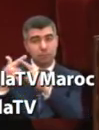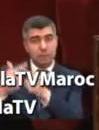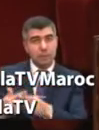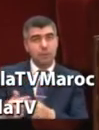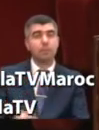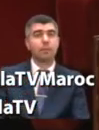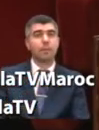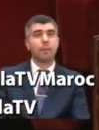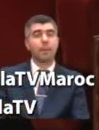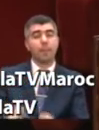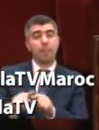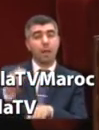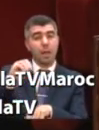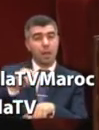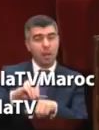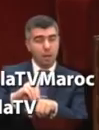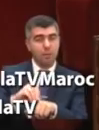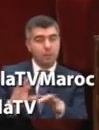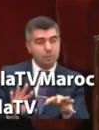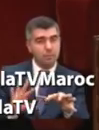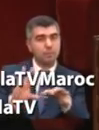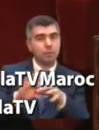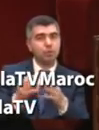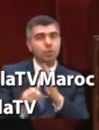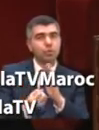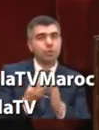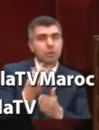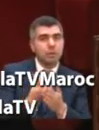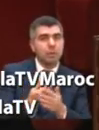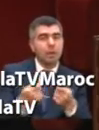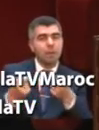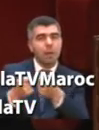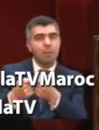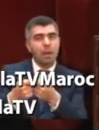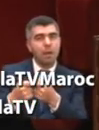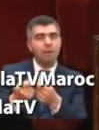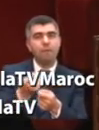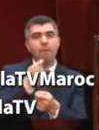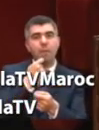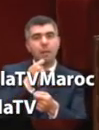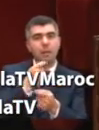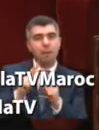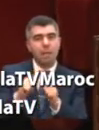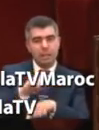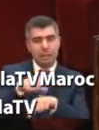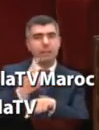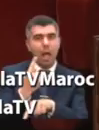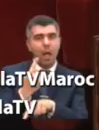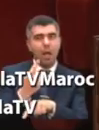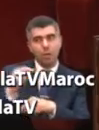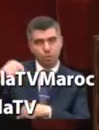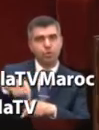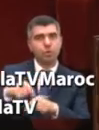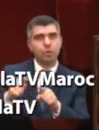صفقة كذلك إطار في التموين بطرق حديثة، بحال داكشي اللي كيعملوا لي فارماسي، كتمشي عند فارماسي تقول لك ارجع دابا واحد الساعه ولا ساعتين كتلقى